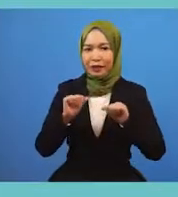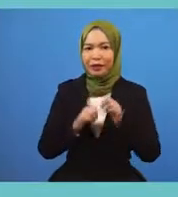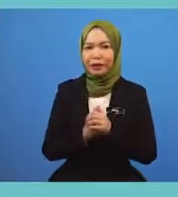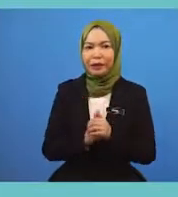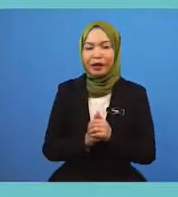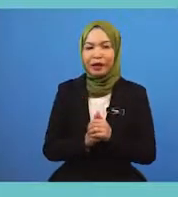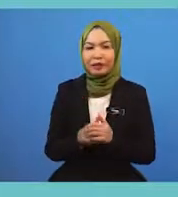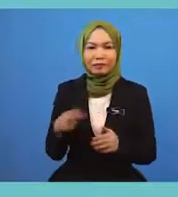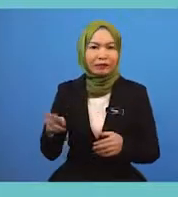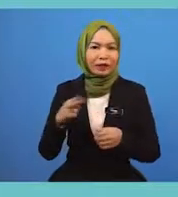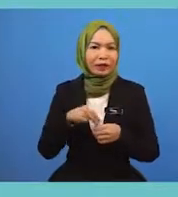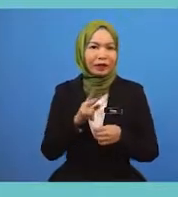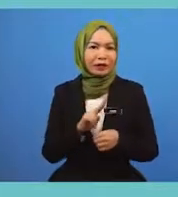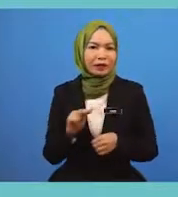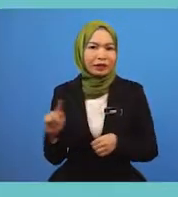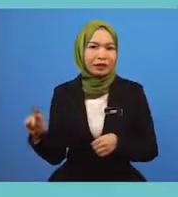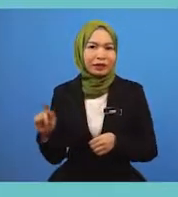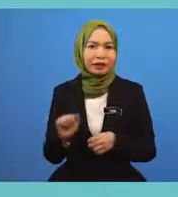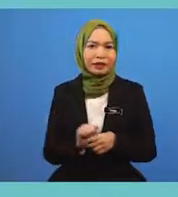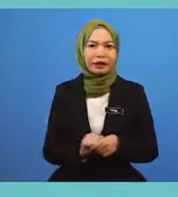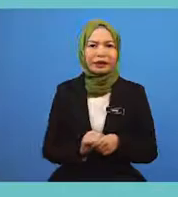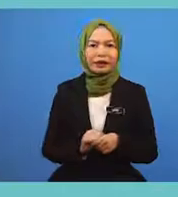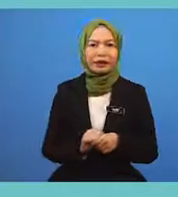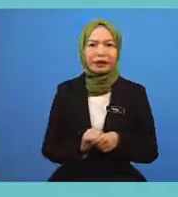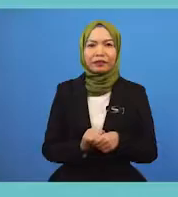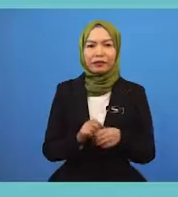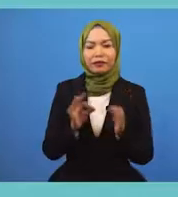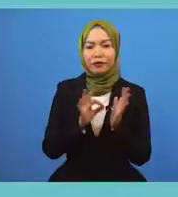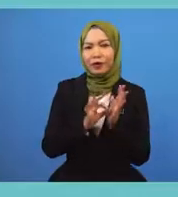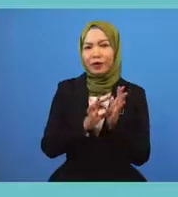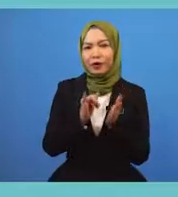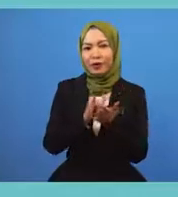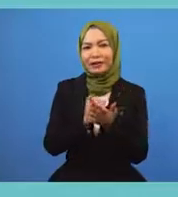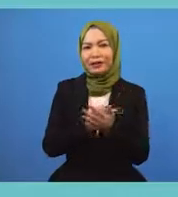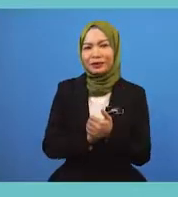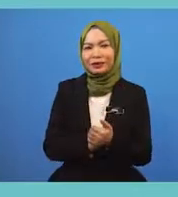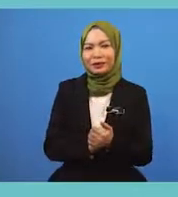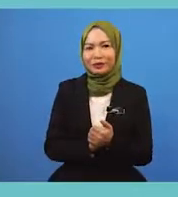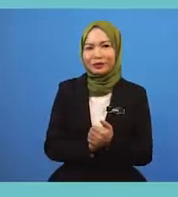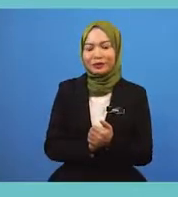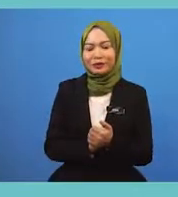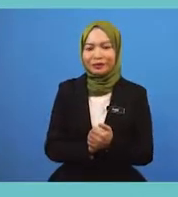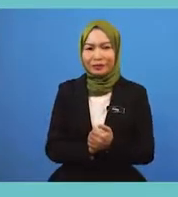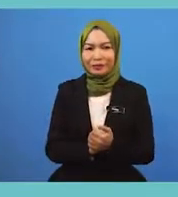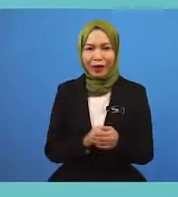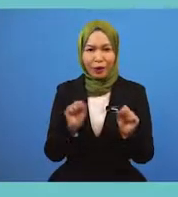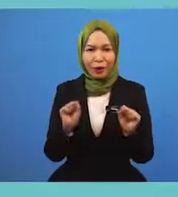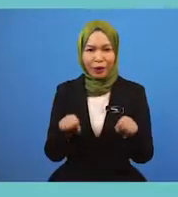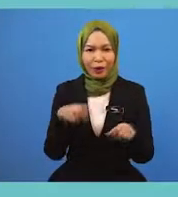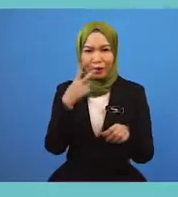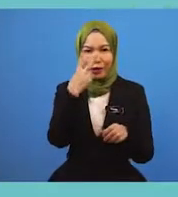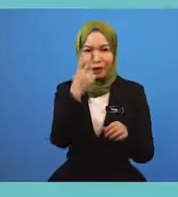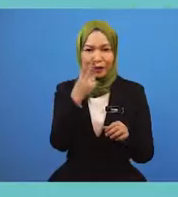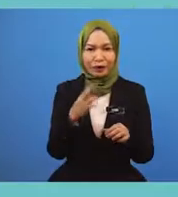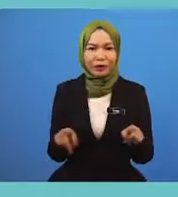menghasilkan NaCl dan juga H2O. Murid-murid, persamaan ionik